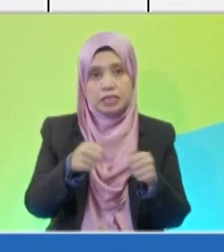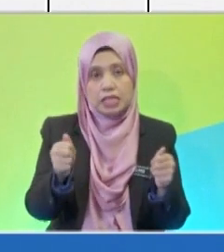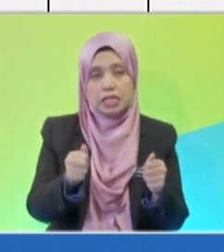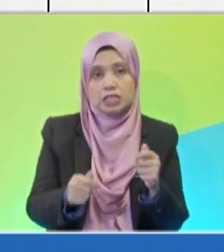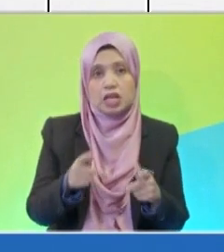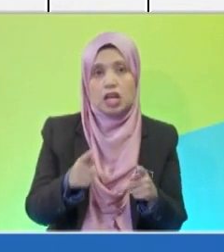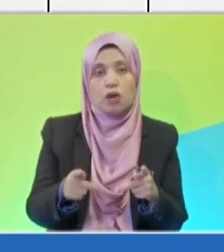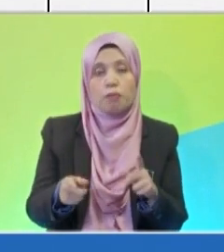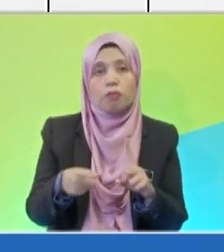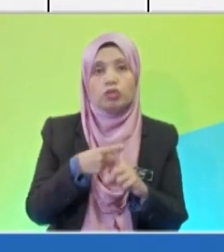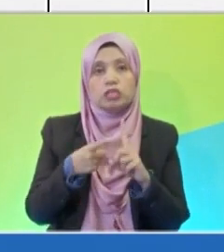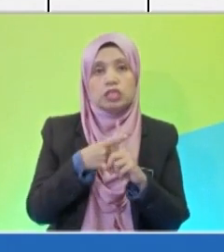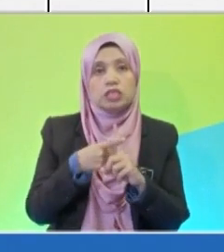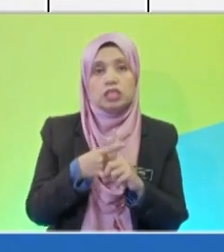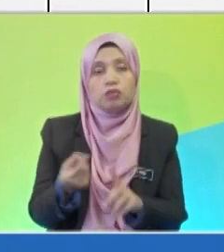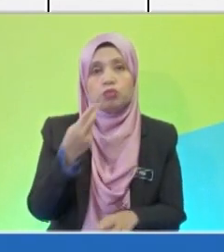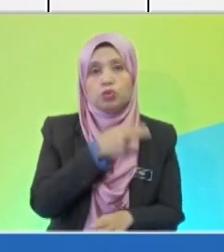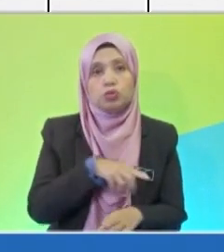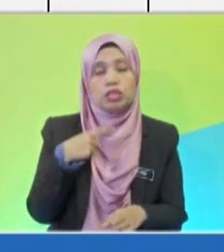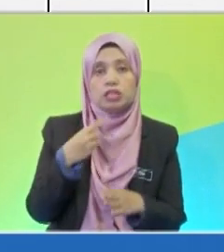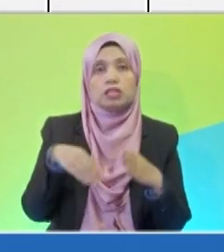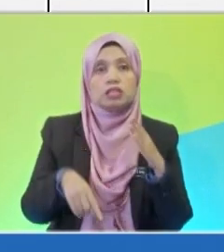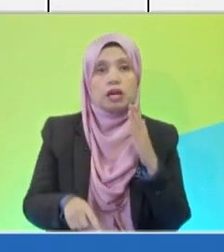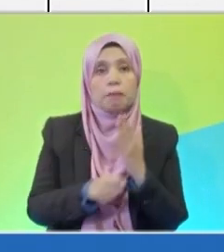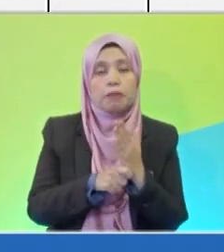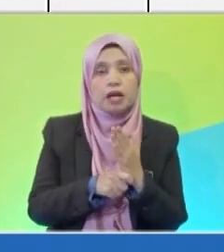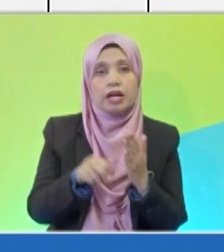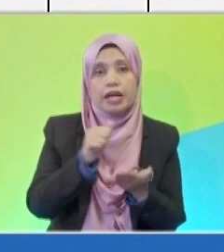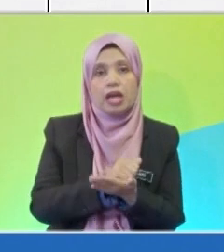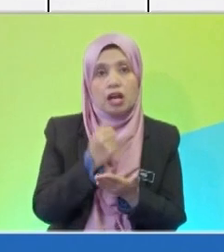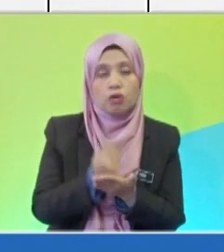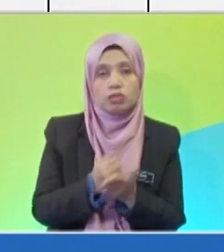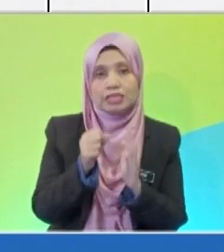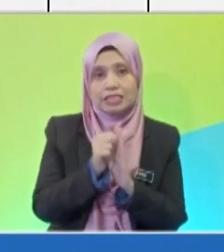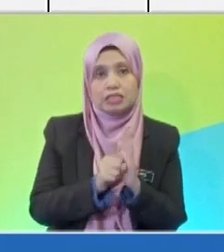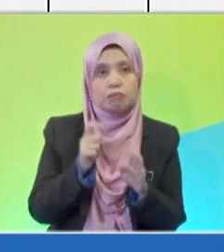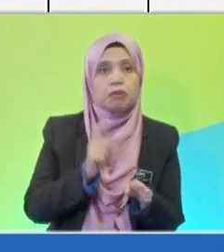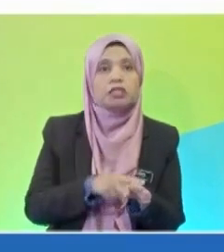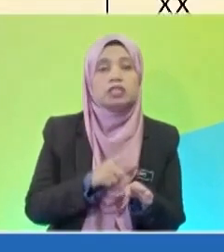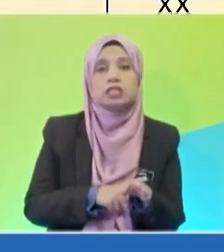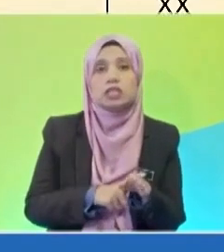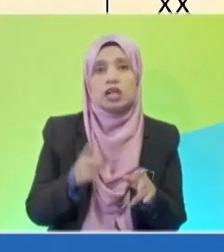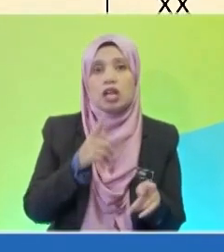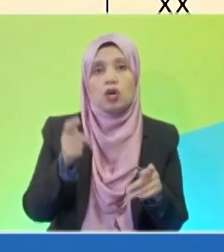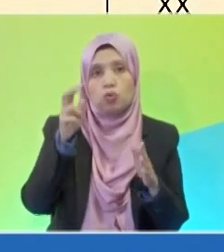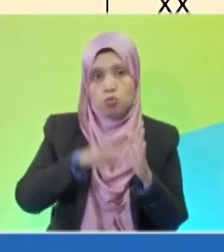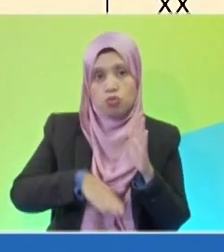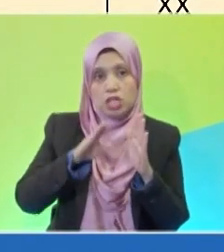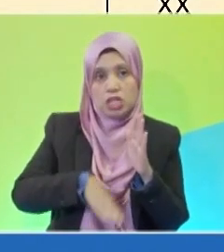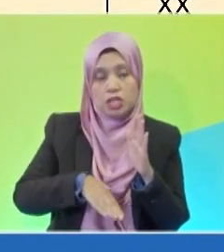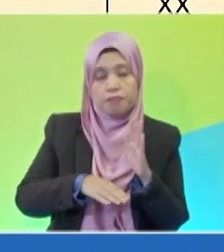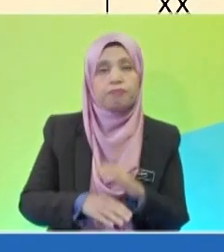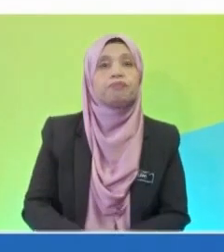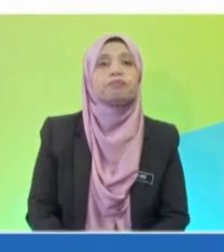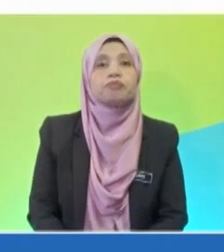positif untung, kita akan tambah dalam akaun semasa. Baik. Seperti ini. Okey, cikgu tunjuk sekiranya rugi. Sekiranya